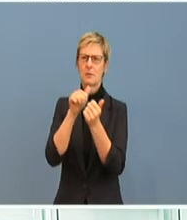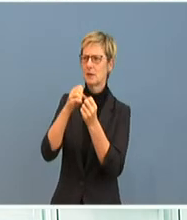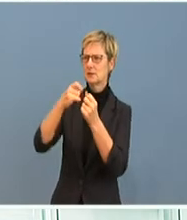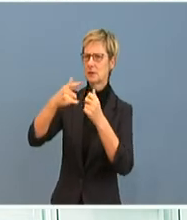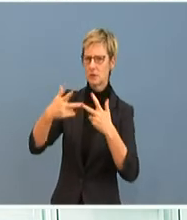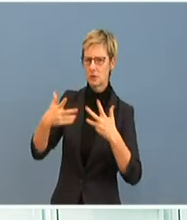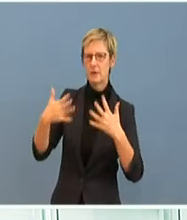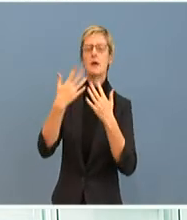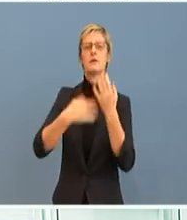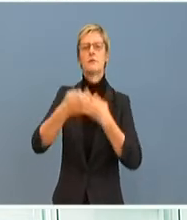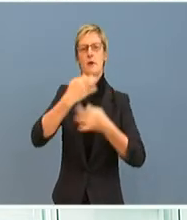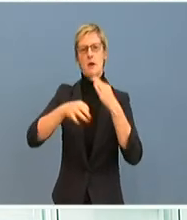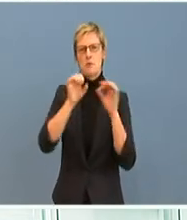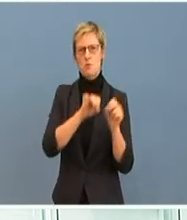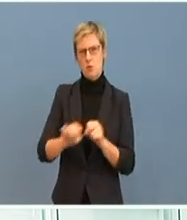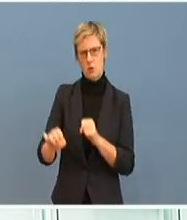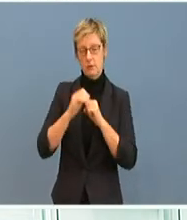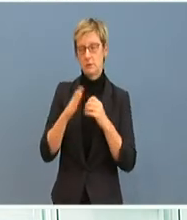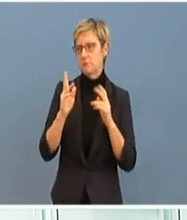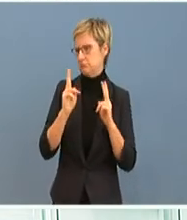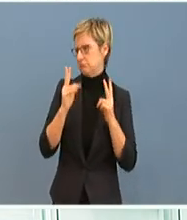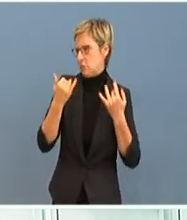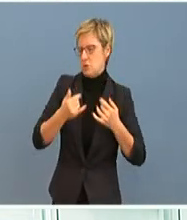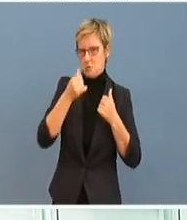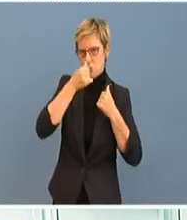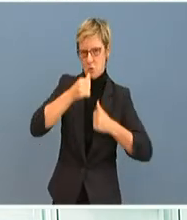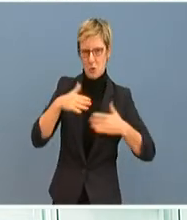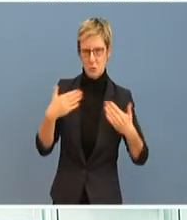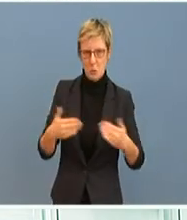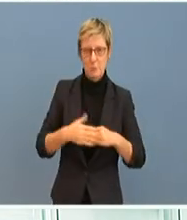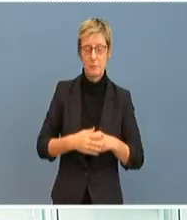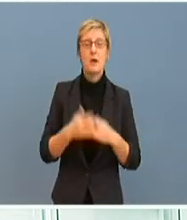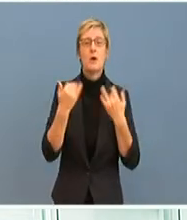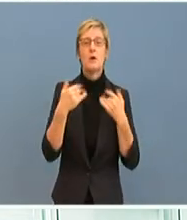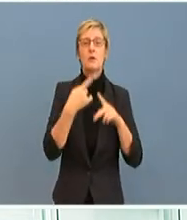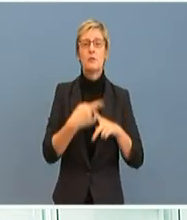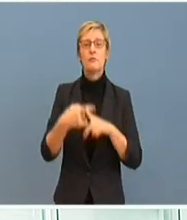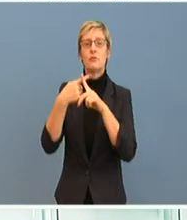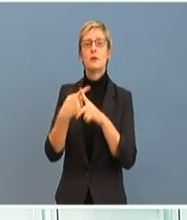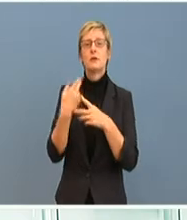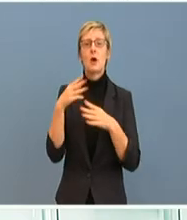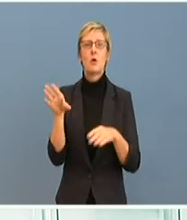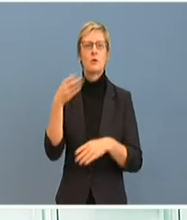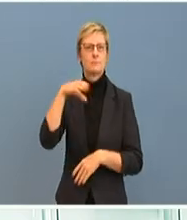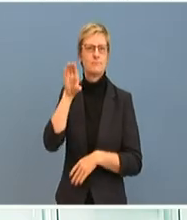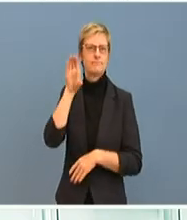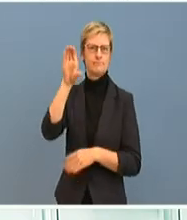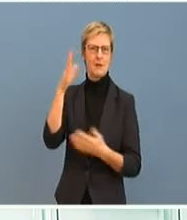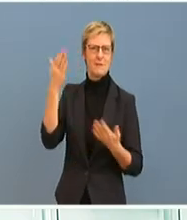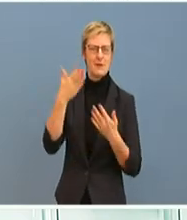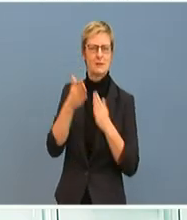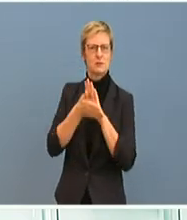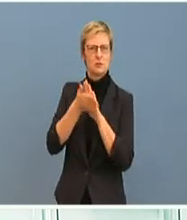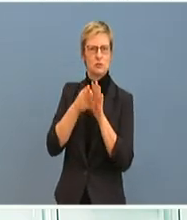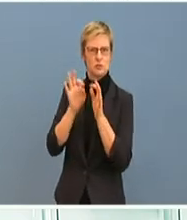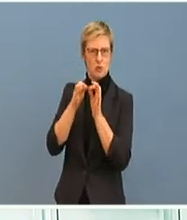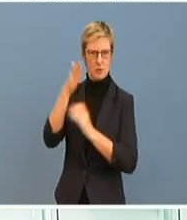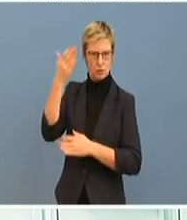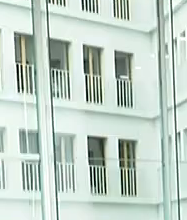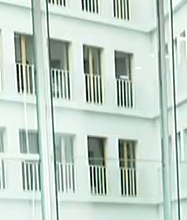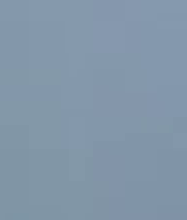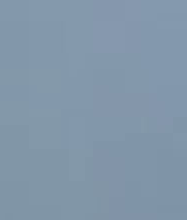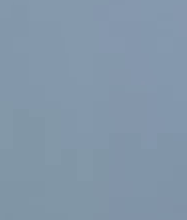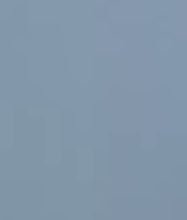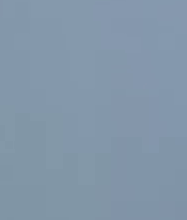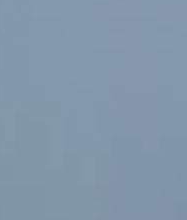diesem Montag. Wir werden auf dem Sender Phoenix begleitet von Gebärdendolmetschern. Ein Dank an Phoenix, die